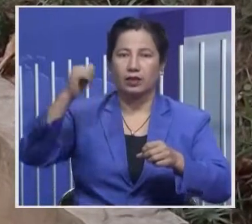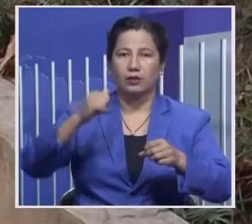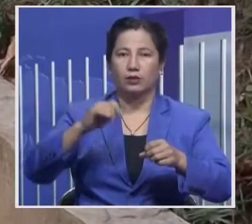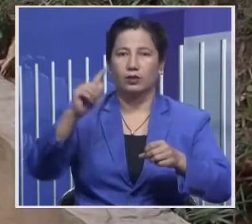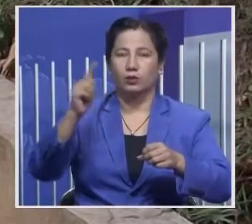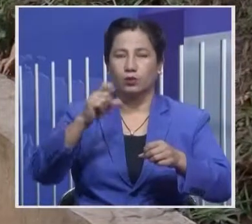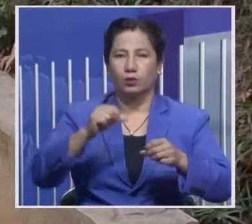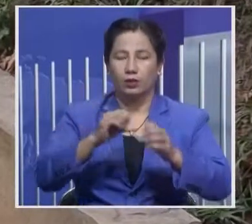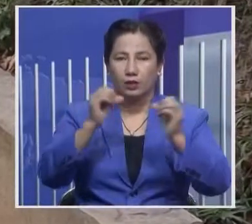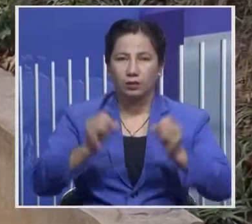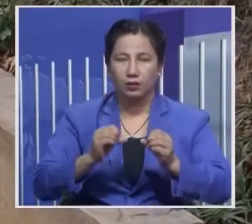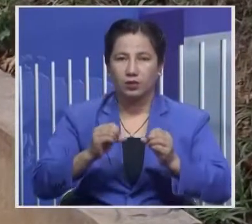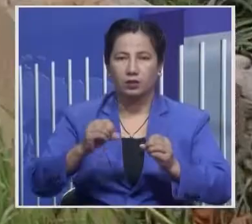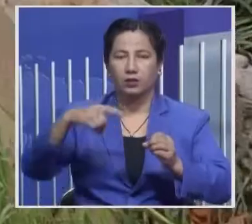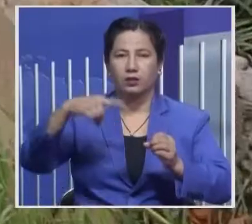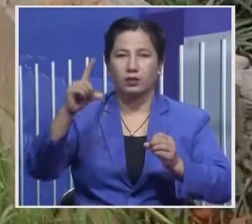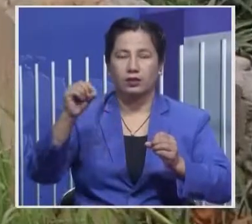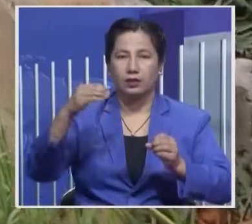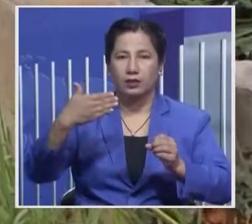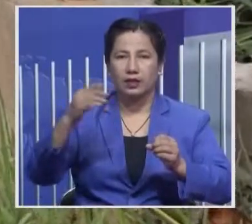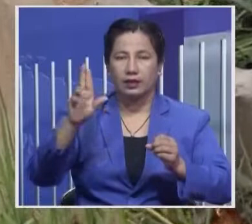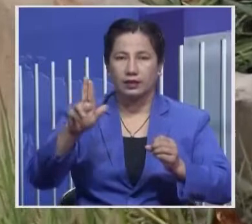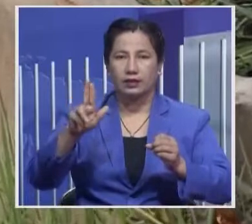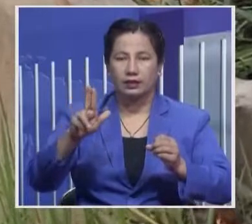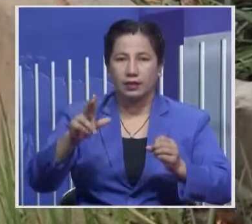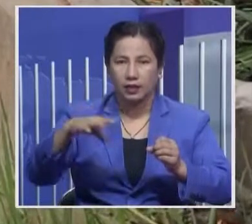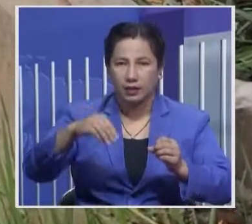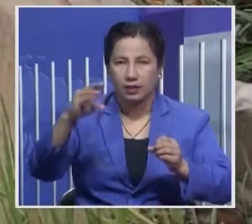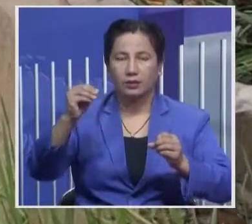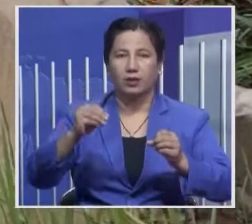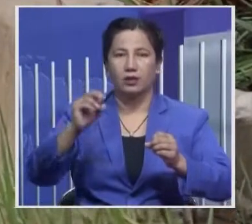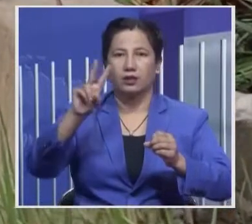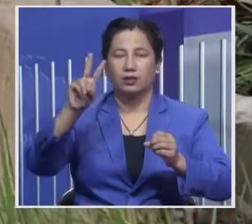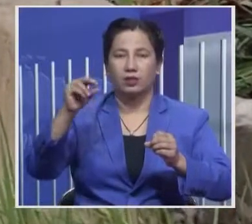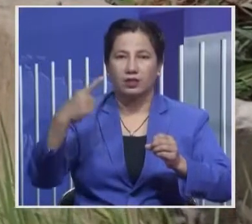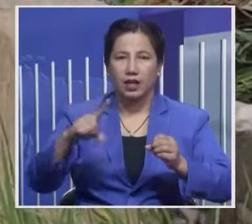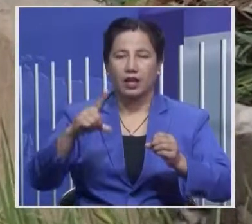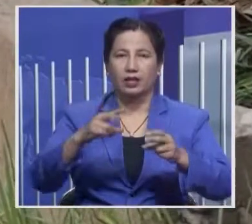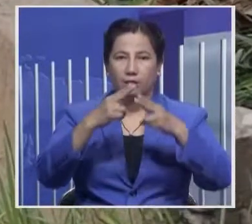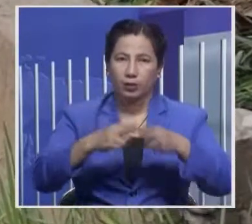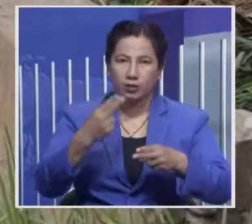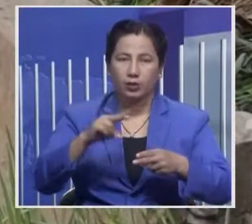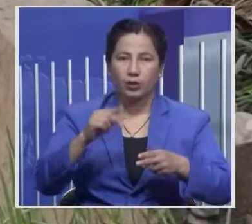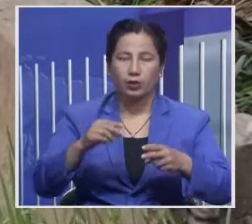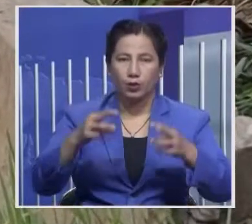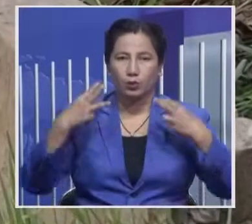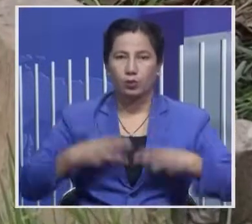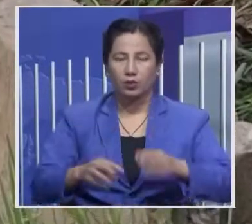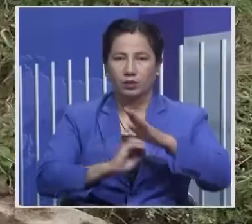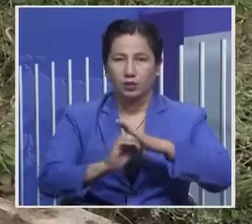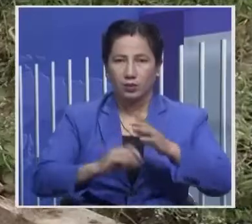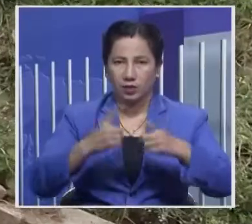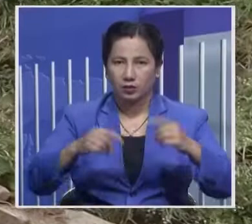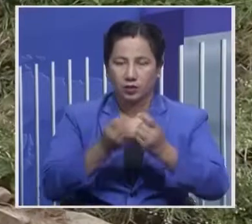कुखुरा फर्मसम्म नाली तथा ग्राभेल शीर्षकमा 20 लाख बजेट विनियोजन भयो। यो बजेट कार्यान्वयन गर्न उपभोक्ता समिति गठन गरियो। उपभोक्ता समिति